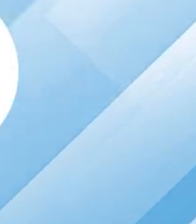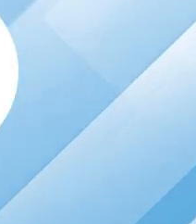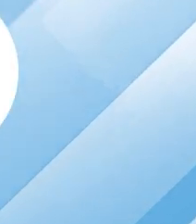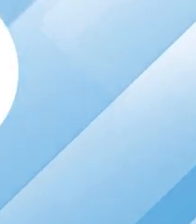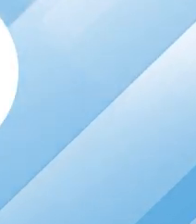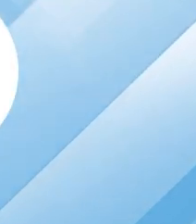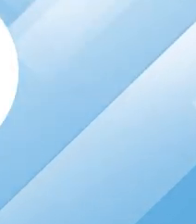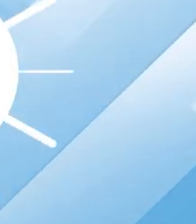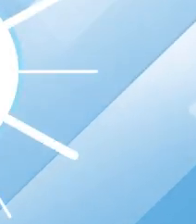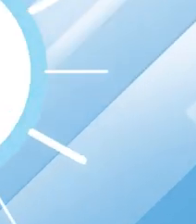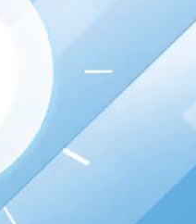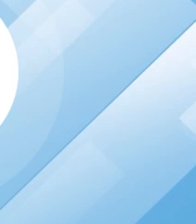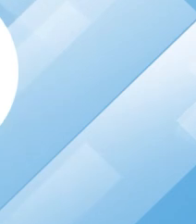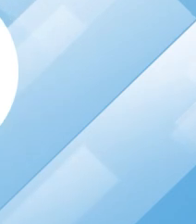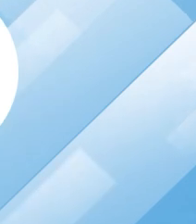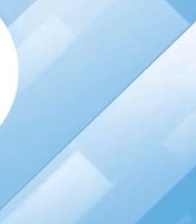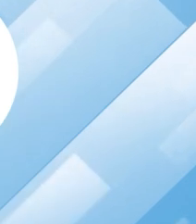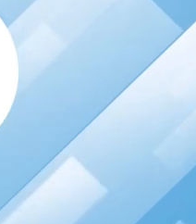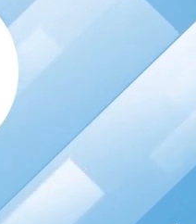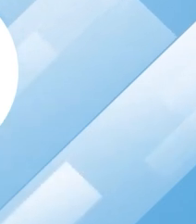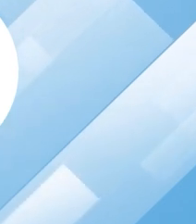김재상니다 n